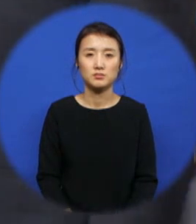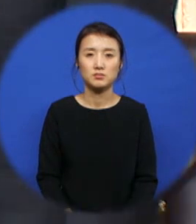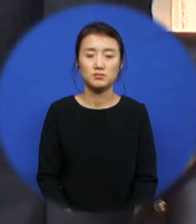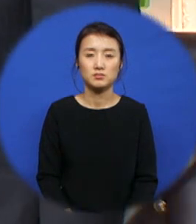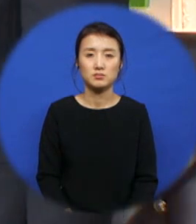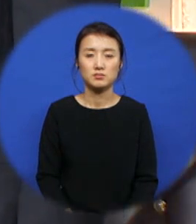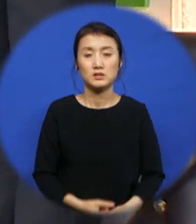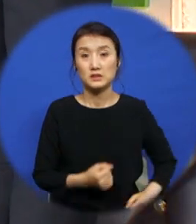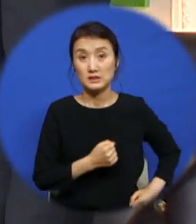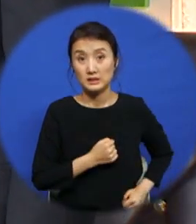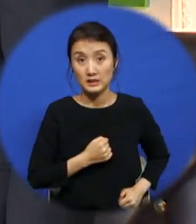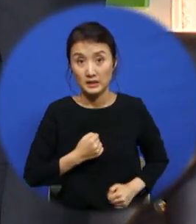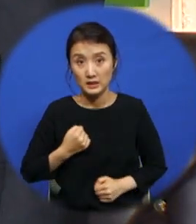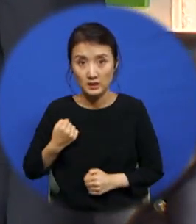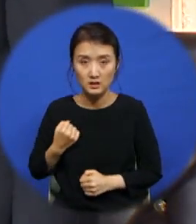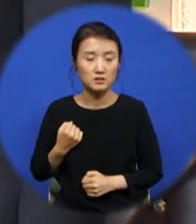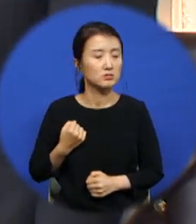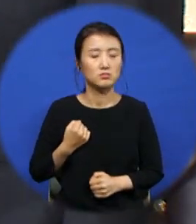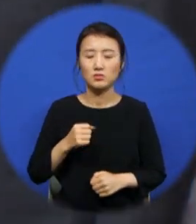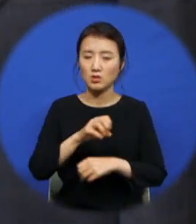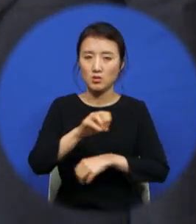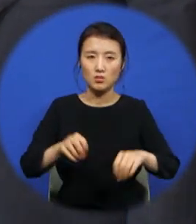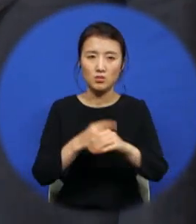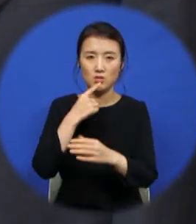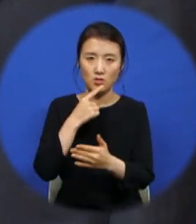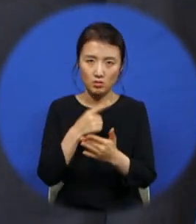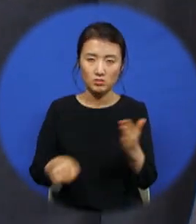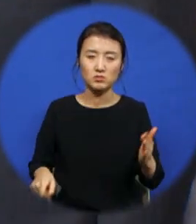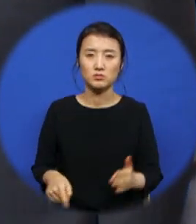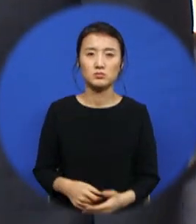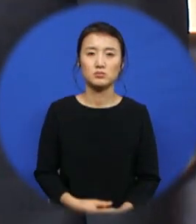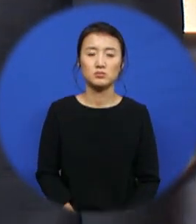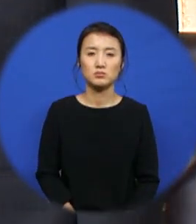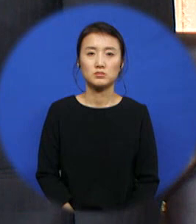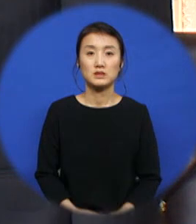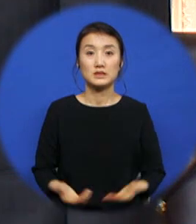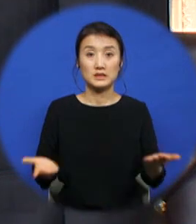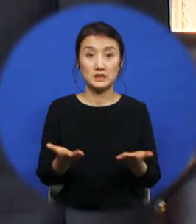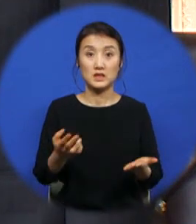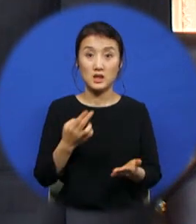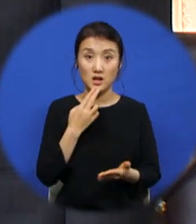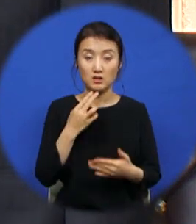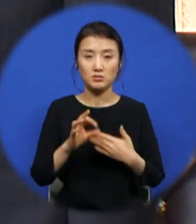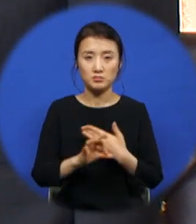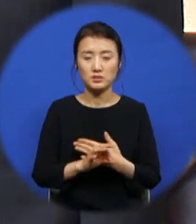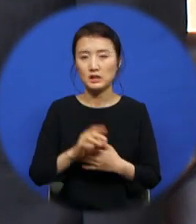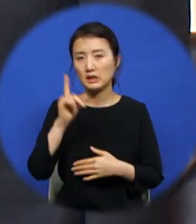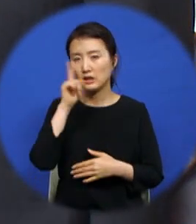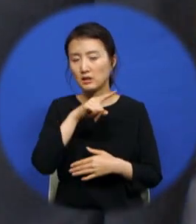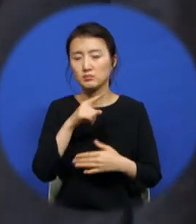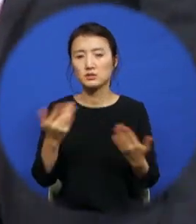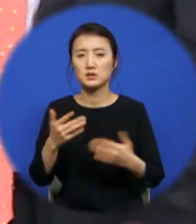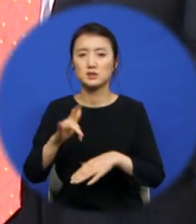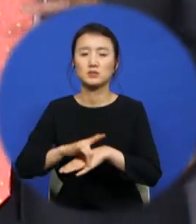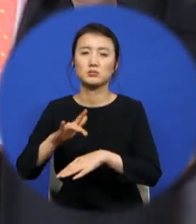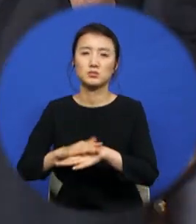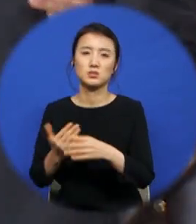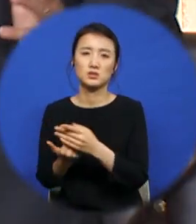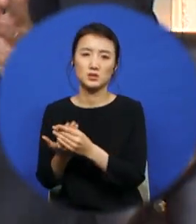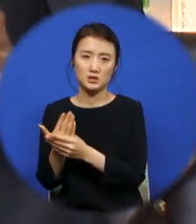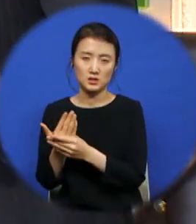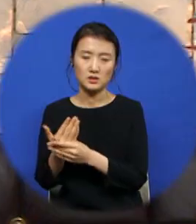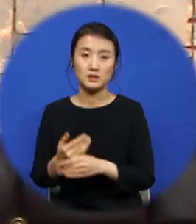개 얼음은 큰 피해를 낳는다 일이 없으면 나쁜 짓을 하게 되기 때문이다 사람은